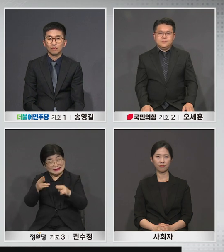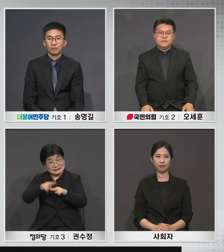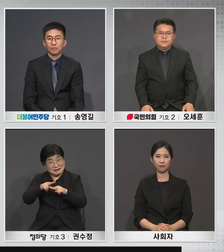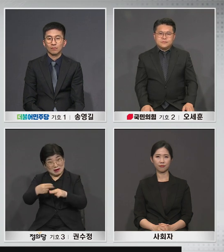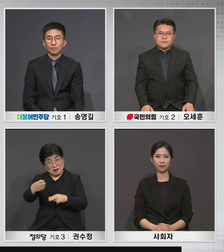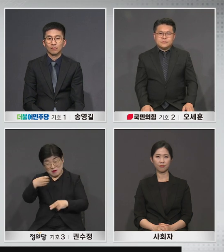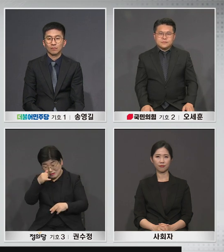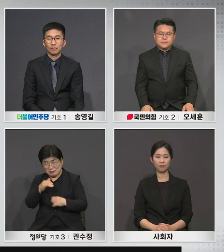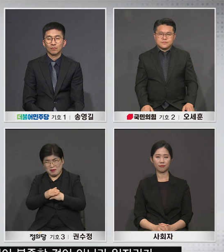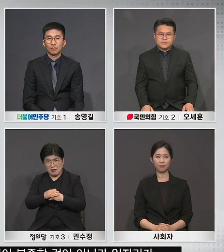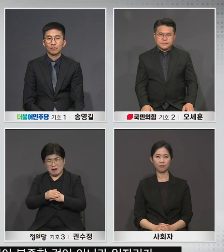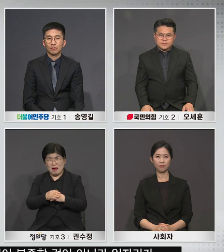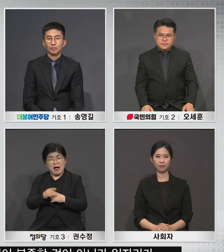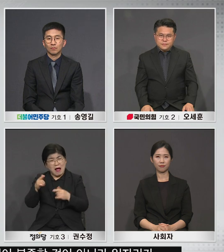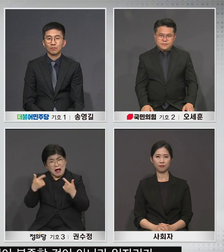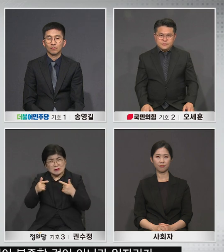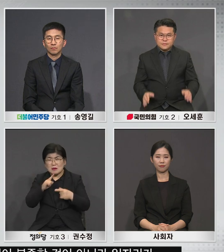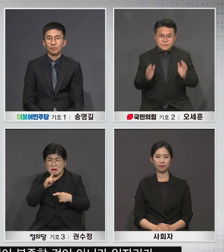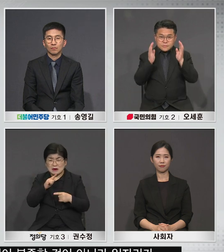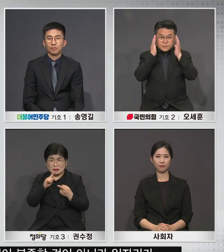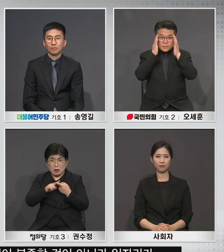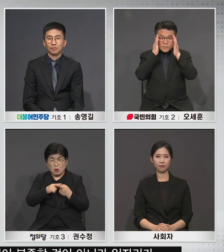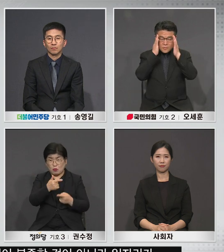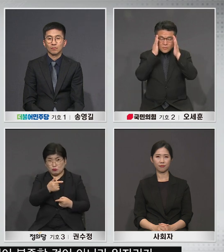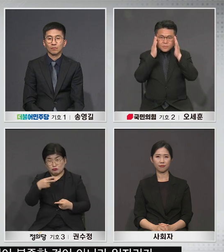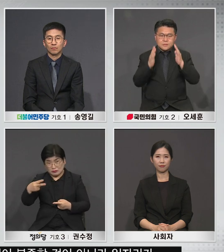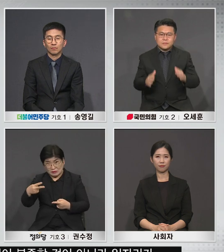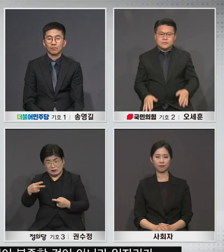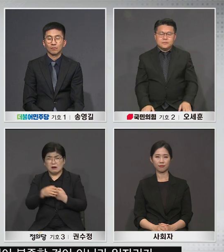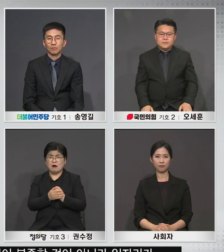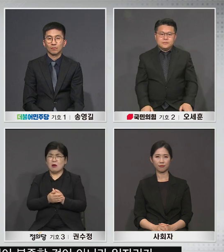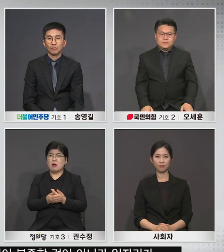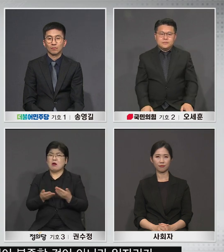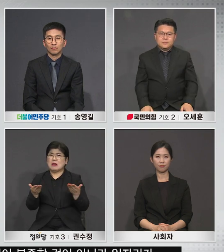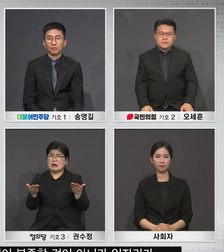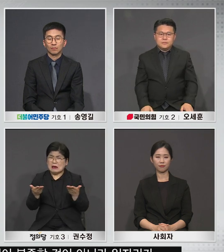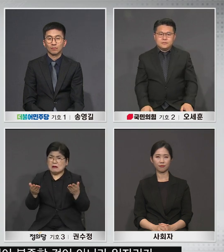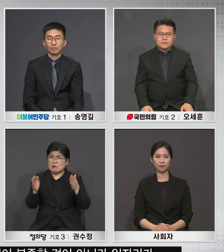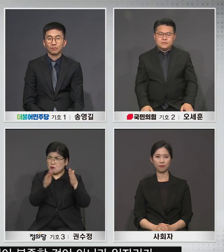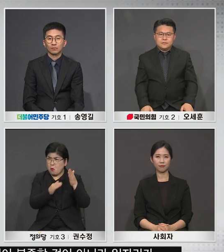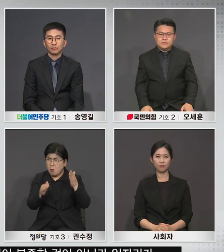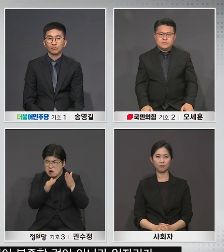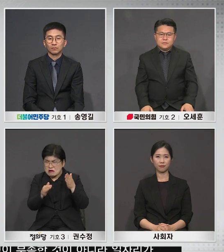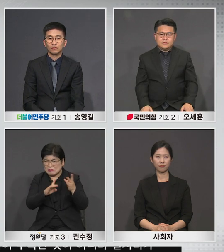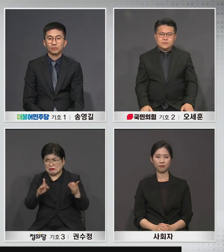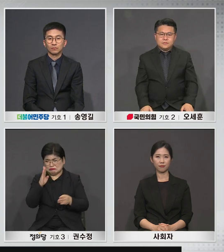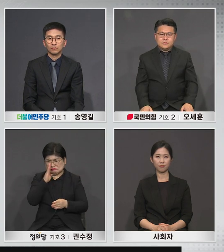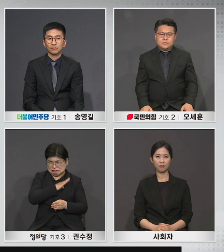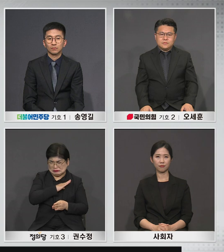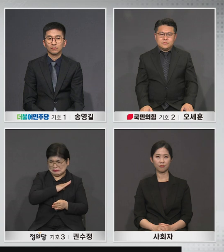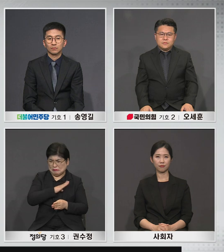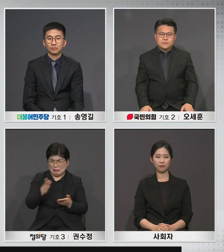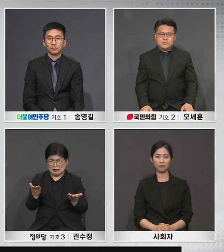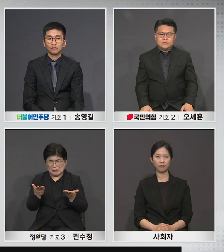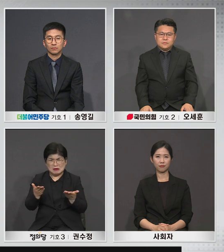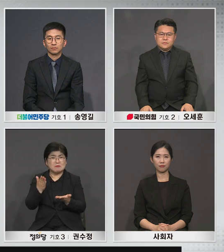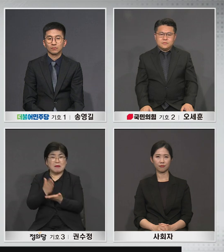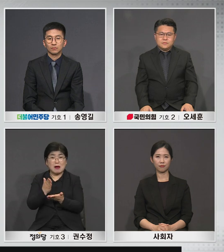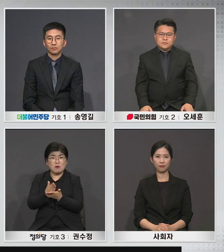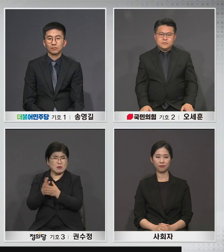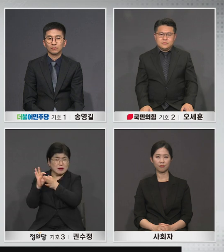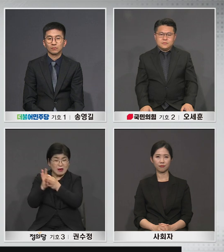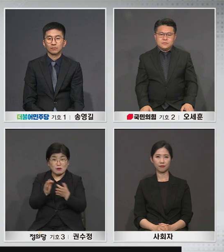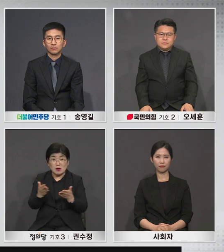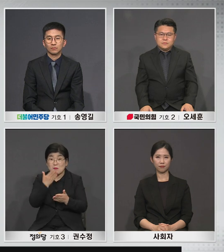매번 말씀하시는 것처럼 뉴딜 일자리나 공공, 근로 이렇게 표현되는 저질의 일자리가 아니라 제대로 된 일자리, 지속가능한